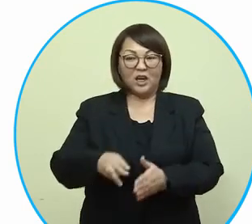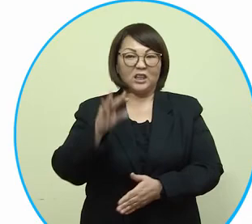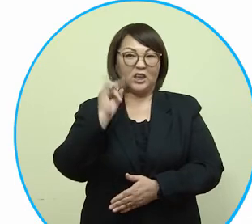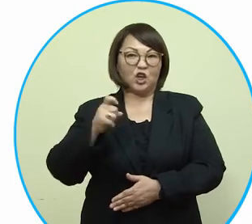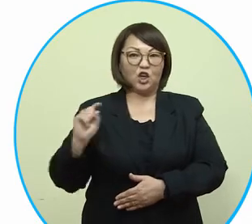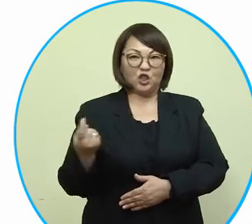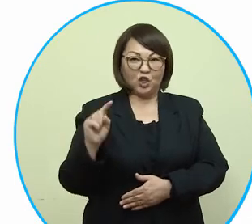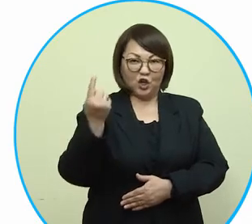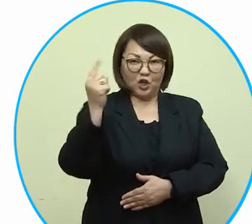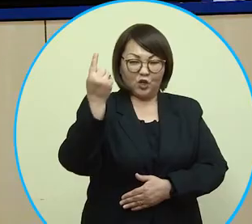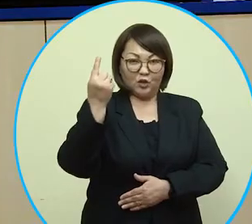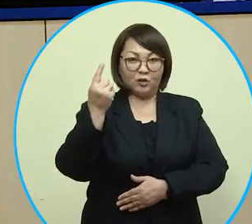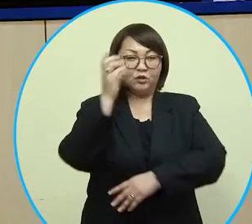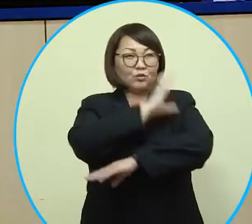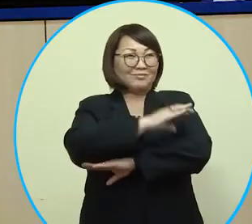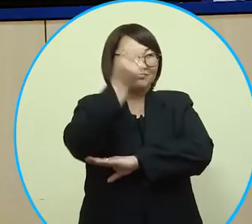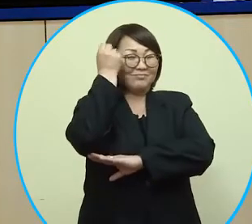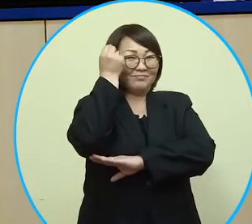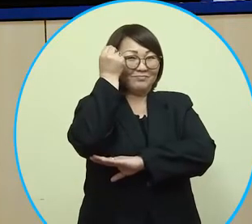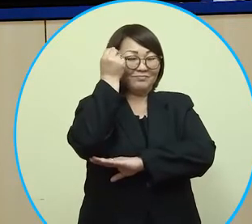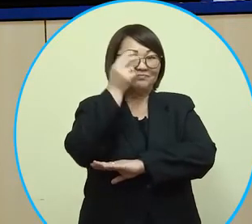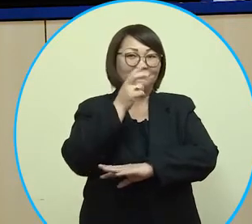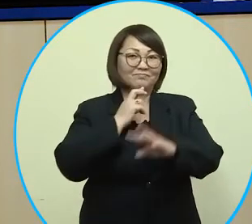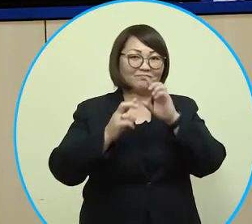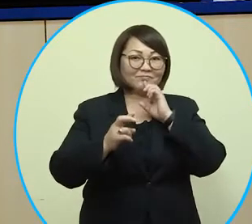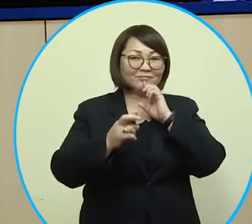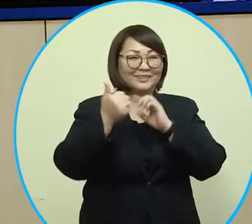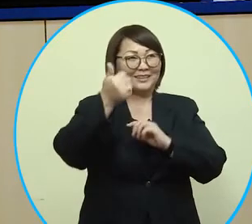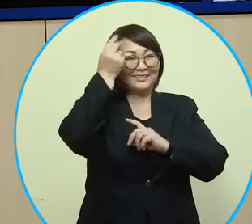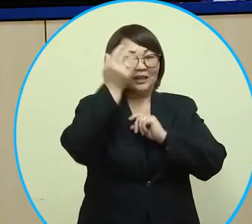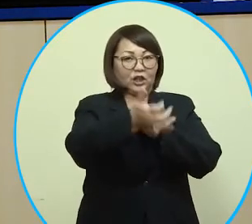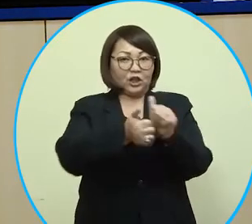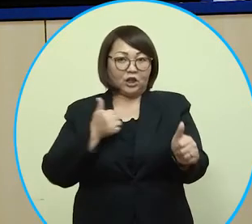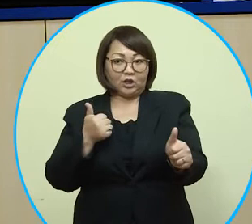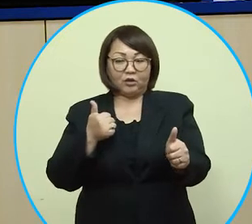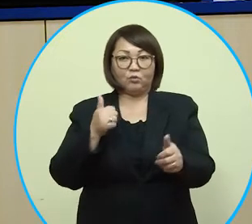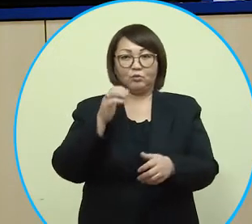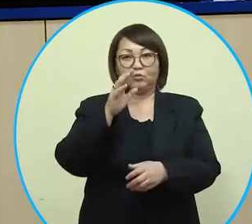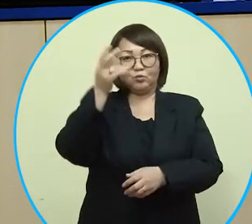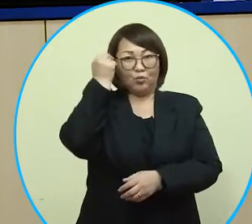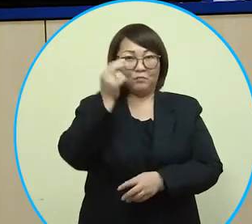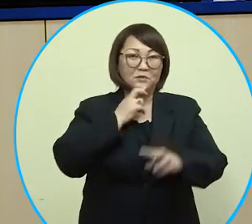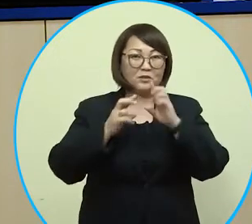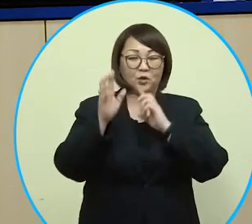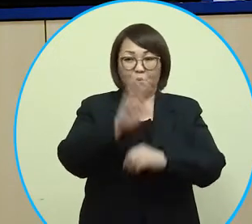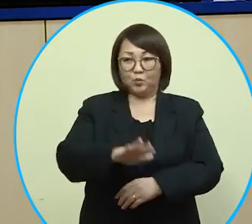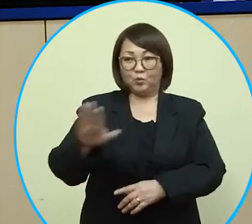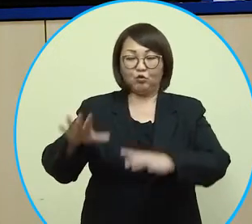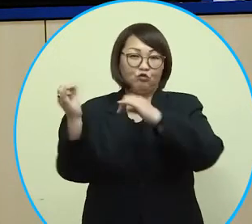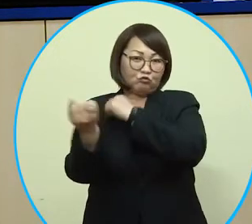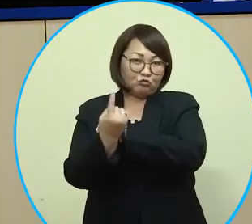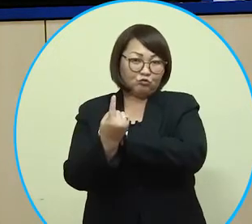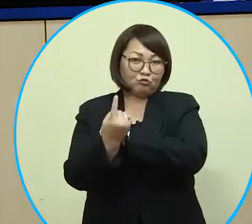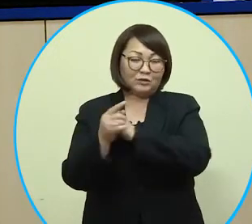утмогшрэх хэд хүдлүүн түүх суралсуон суралгаар гоцарагдох. Зэрэг суралсуон биргшилтэй